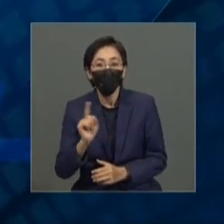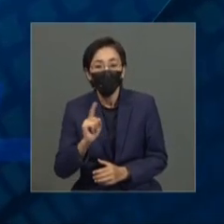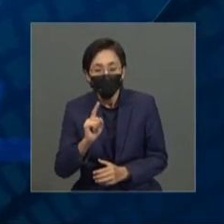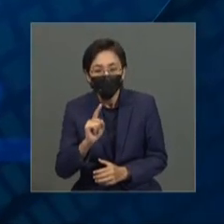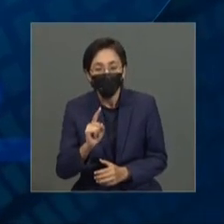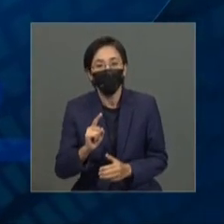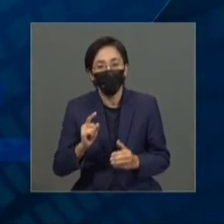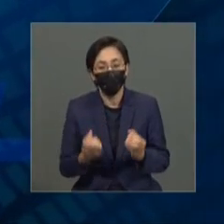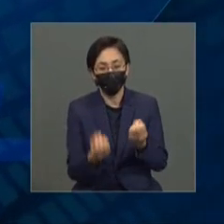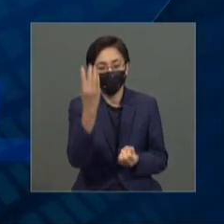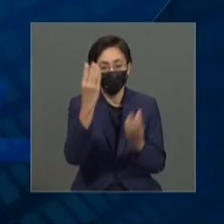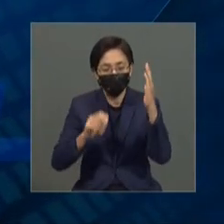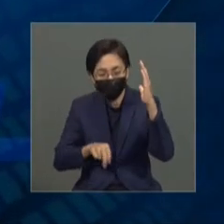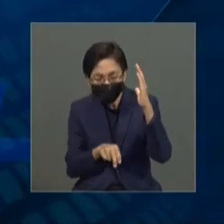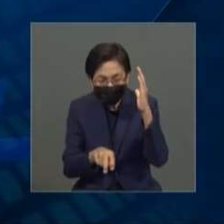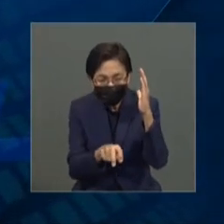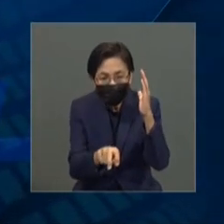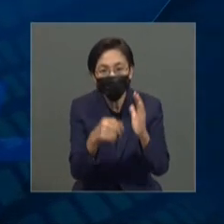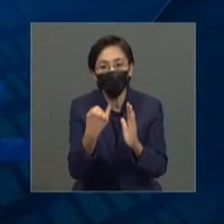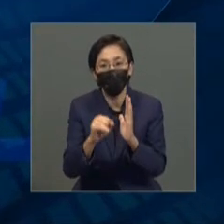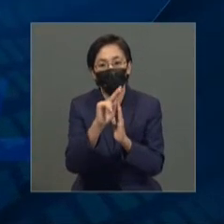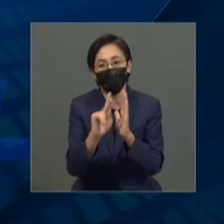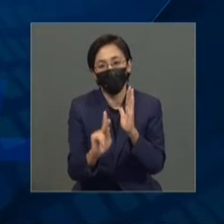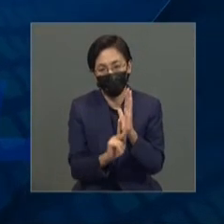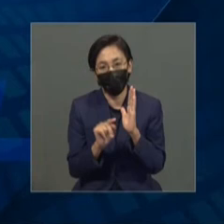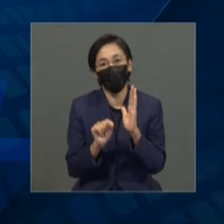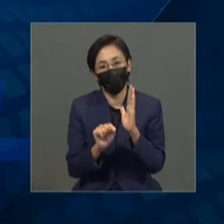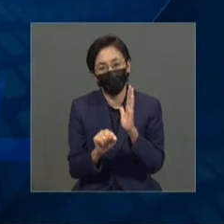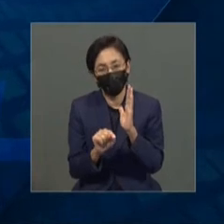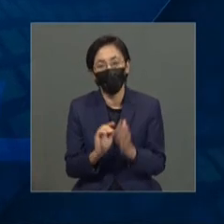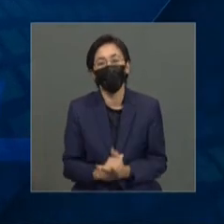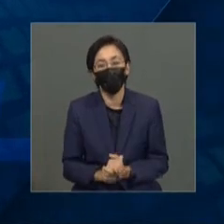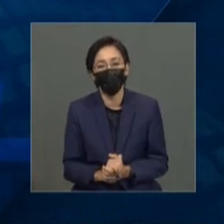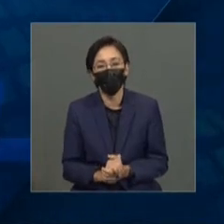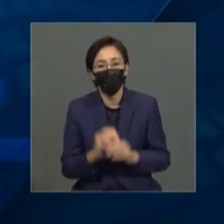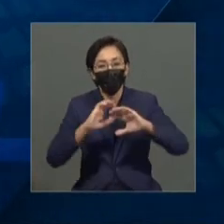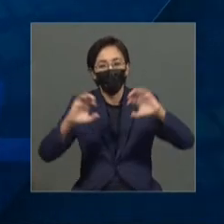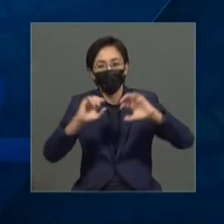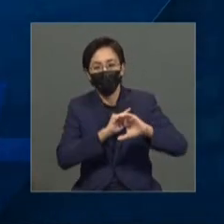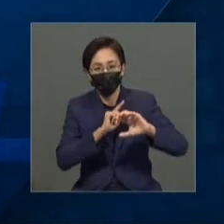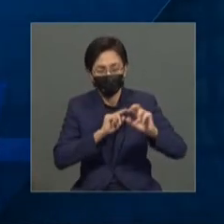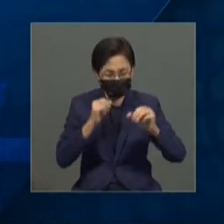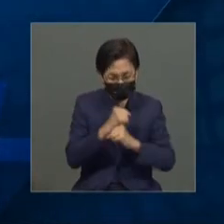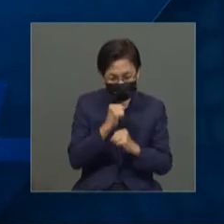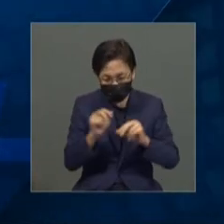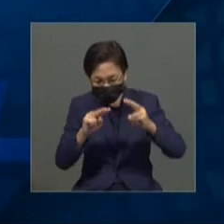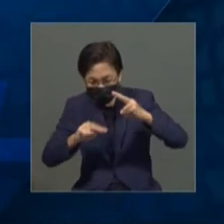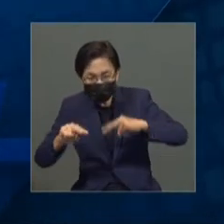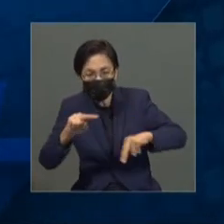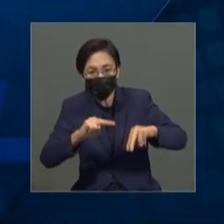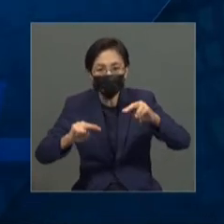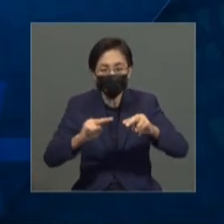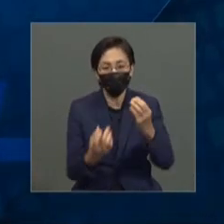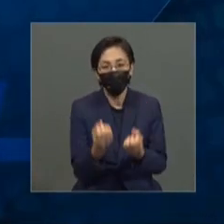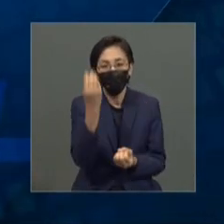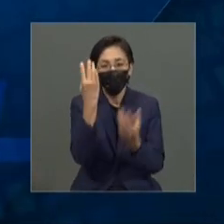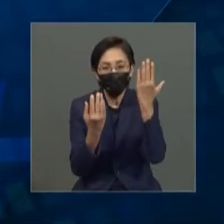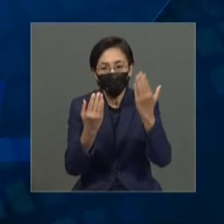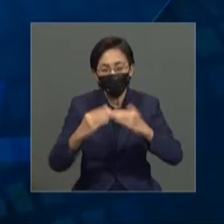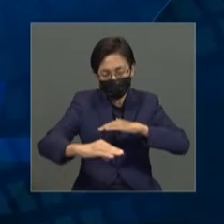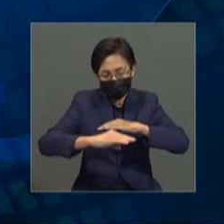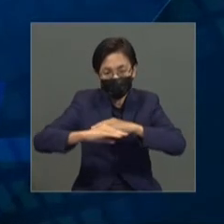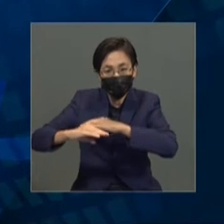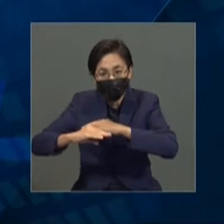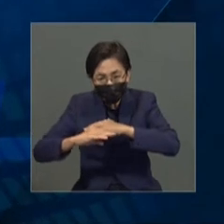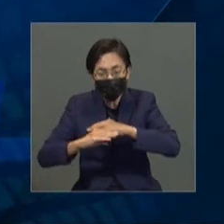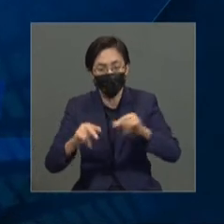านช่องทางธรรมชาติโดยผิดกฎหมายนะคะแต่ว่าเจ้าหน้าที่ของรัฐก็ตอนนี้ทำงานอย่างหนักนะคะตระเวนตามแนวชาย